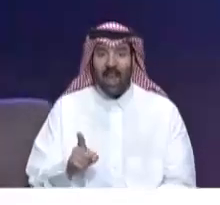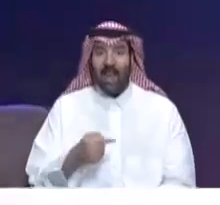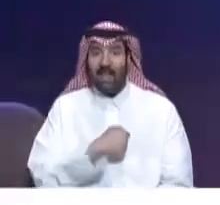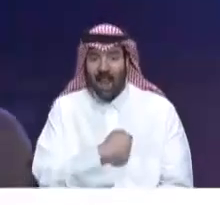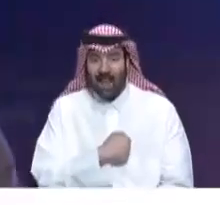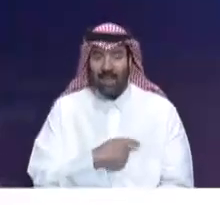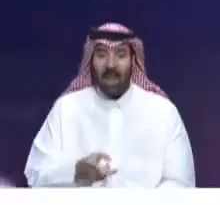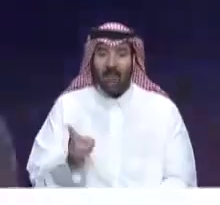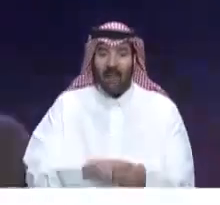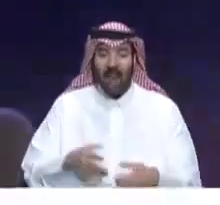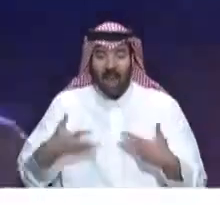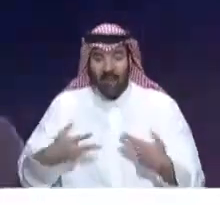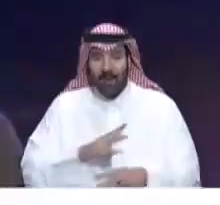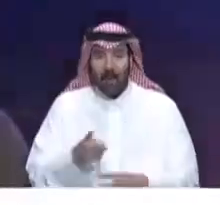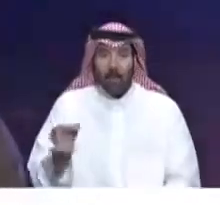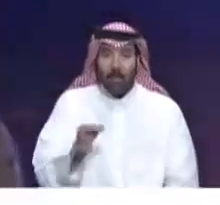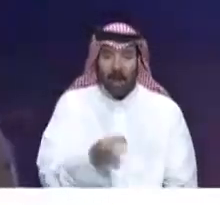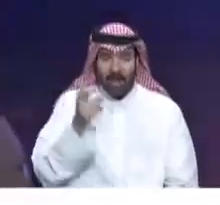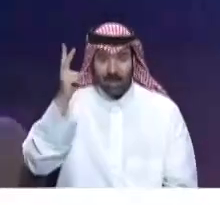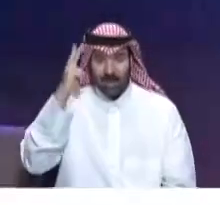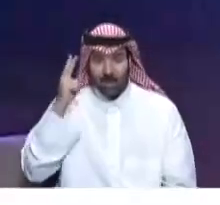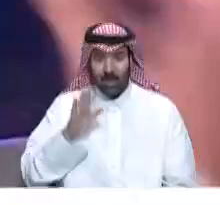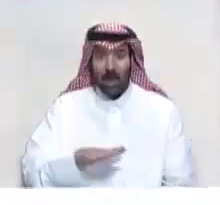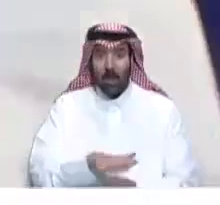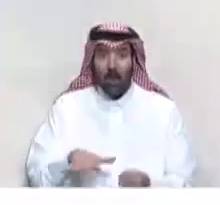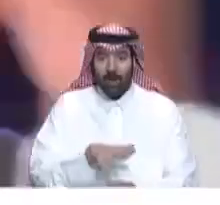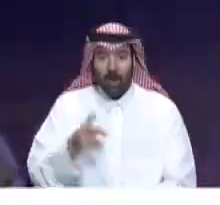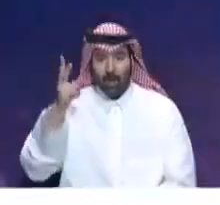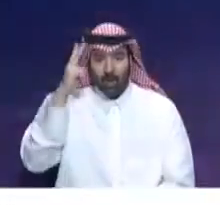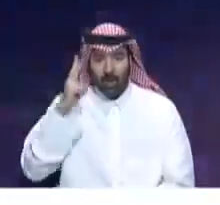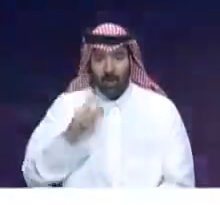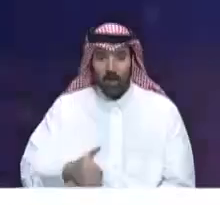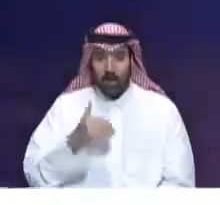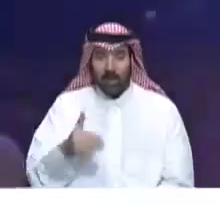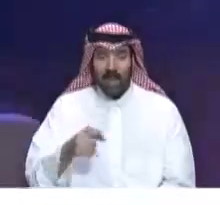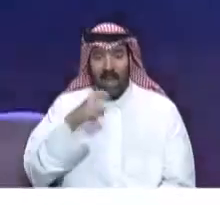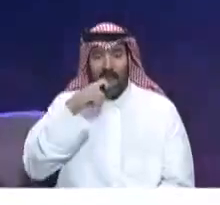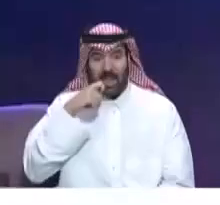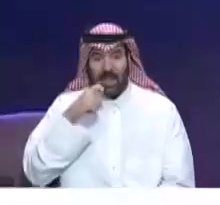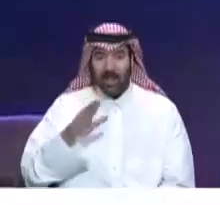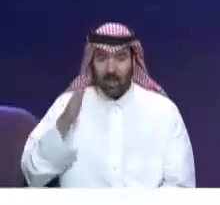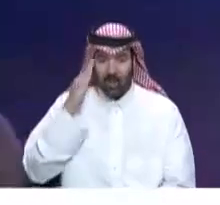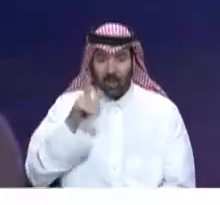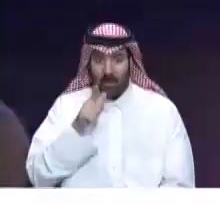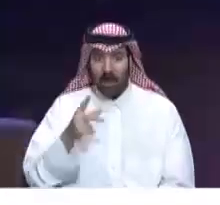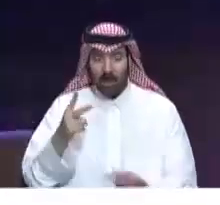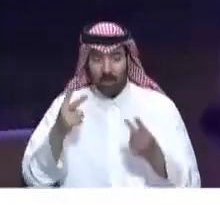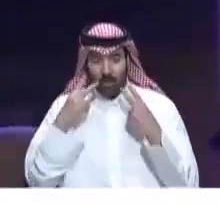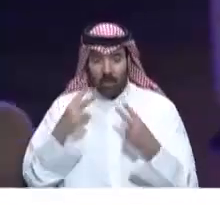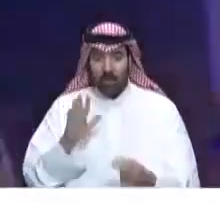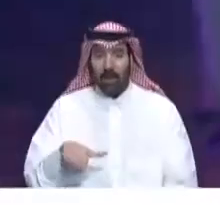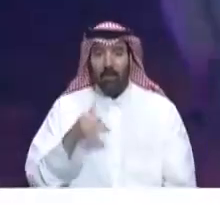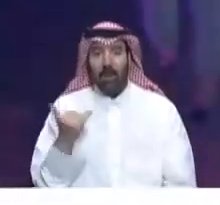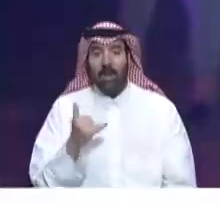هذه الأفراح في جميع الوطن في المملكة العربية السعودية وفي منطقة حائل، مثل ما يعني نشاهد هناك